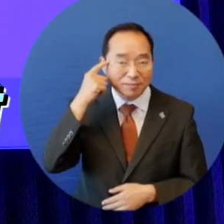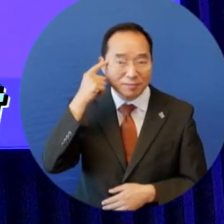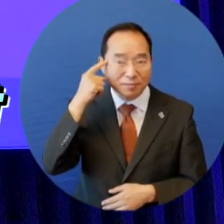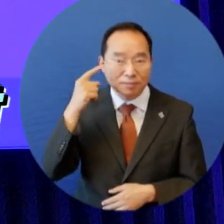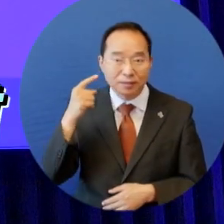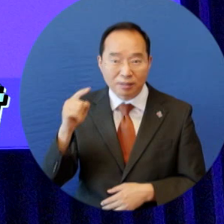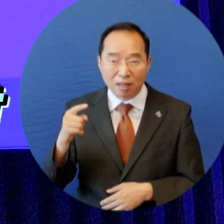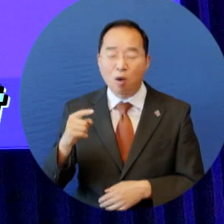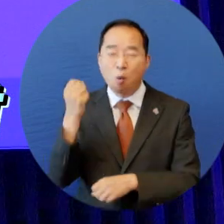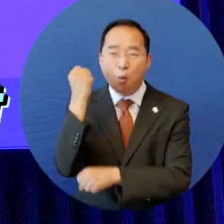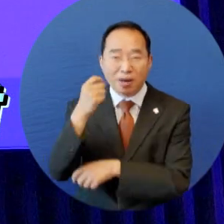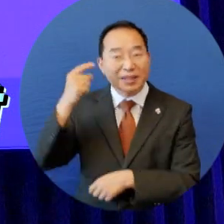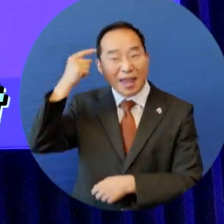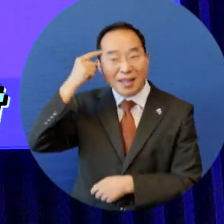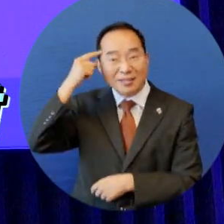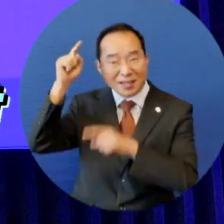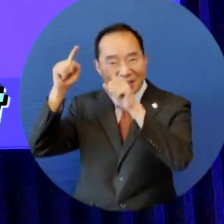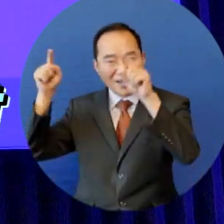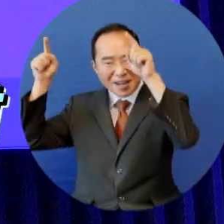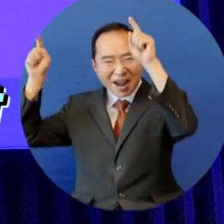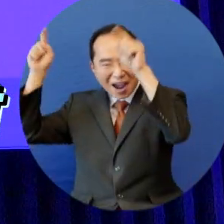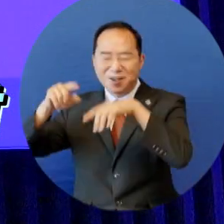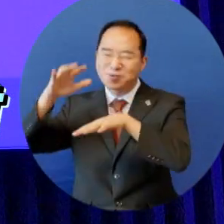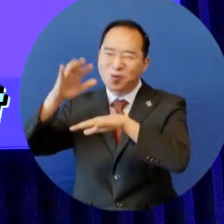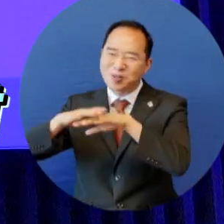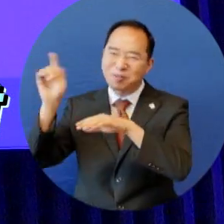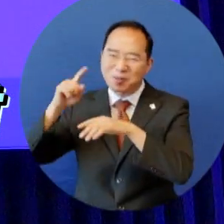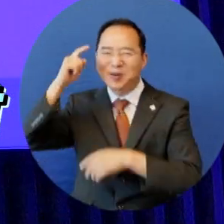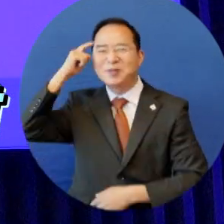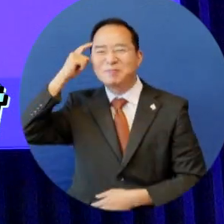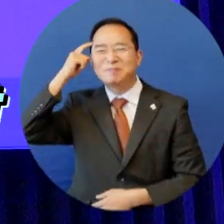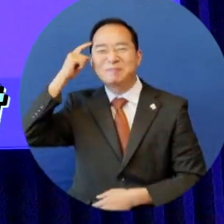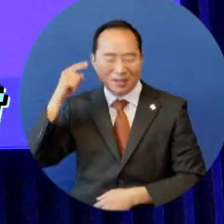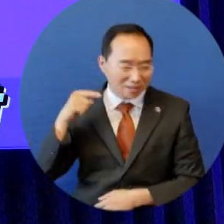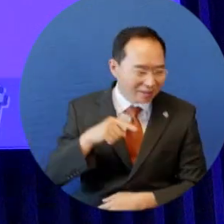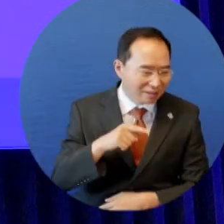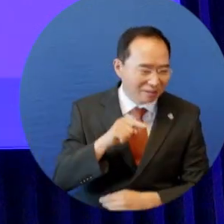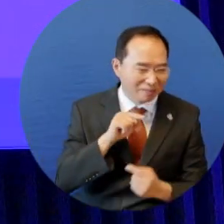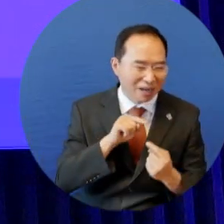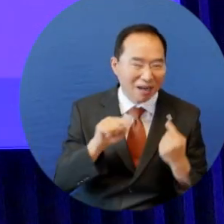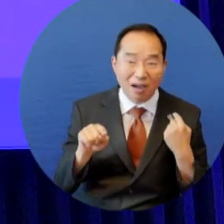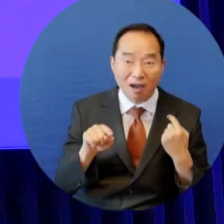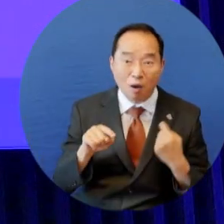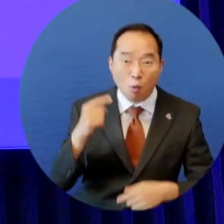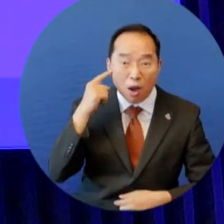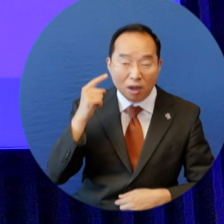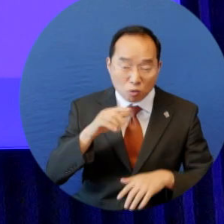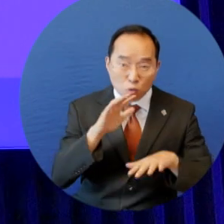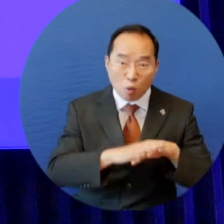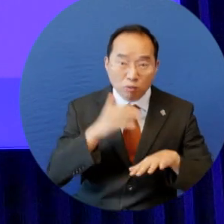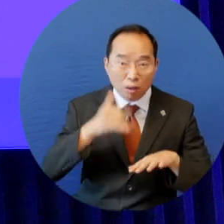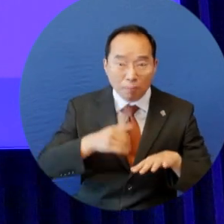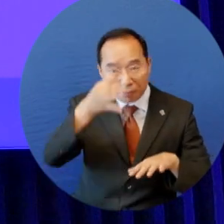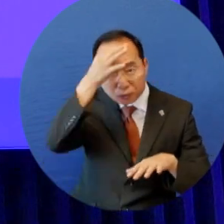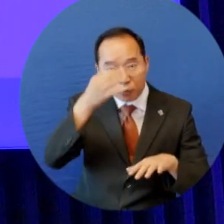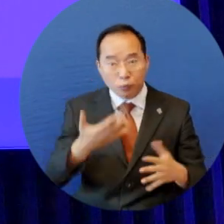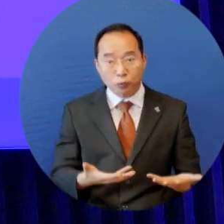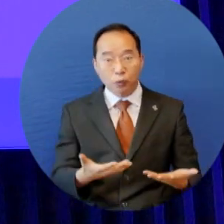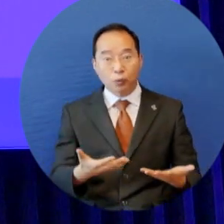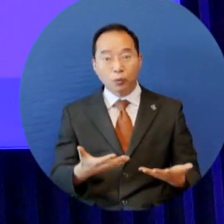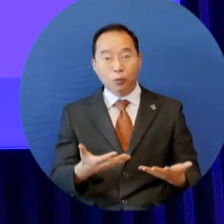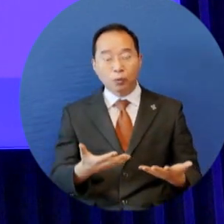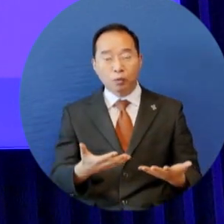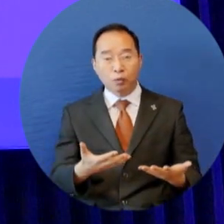그런 이상적인 시골 생활을 하지 못했습니다. 저는 농사도 지을 줄 몰랐고 뼛속 깊이 도시 것이었기